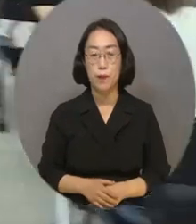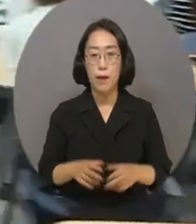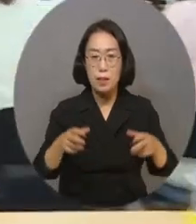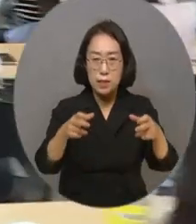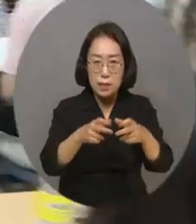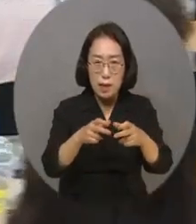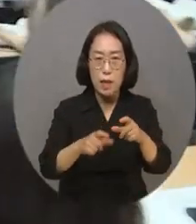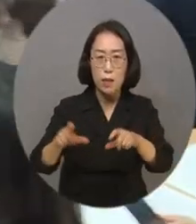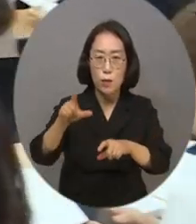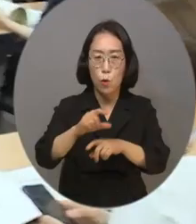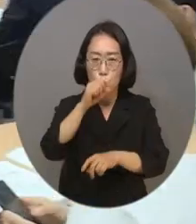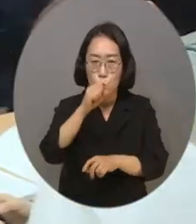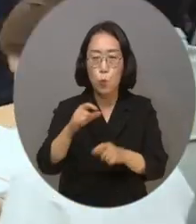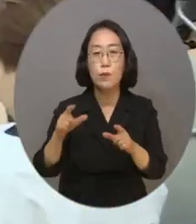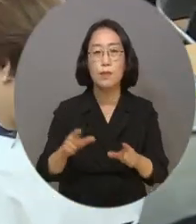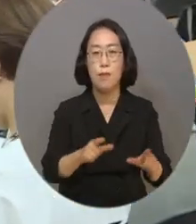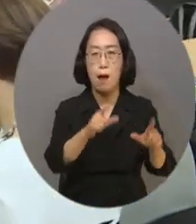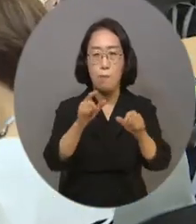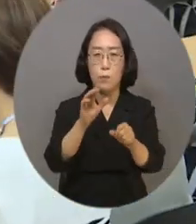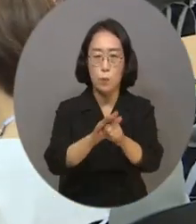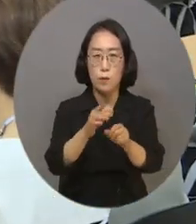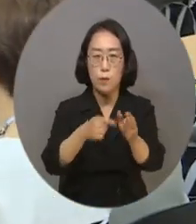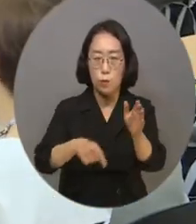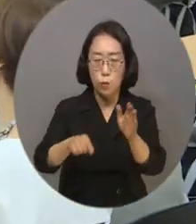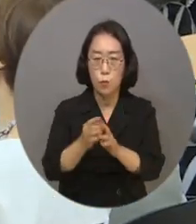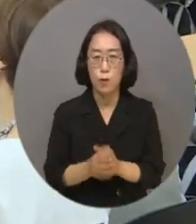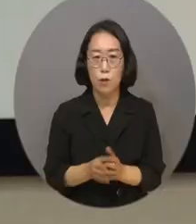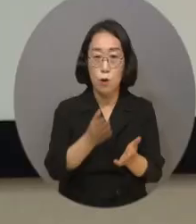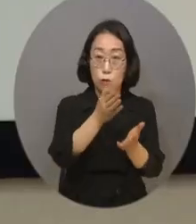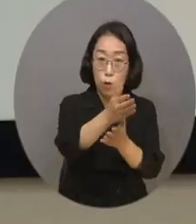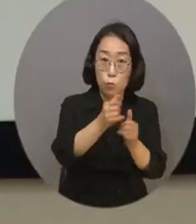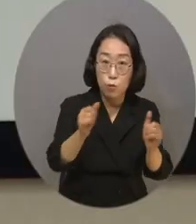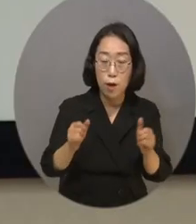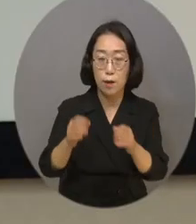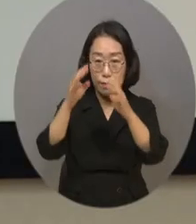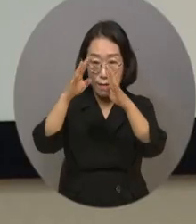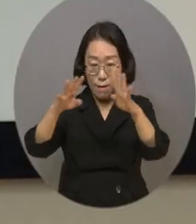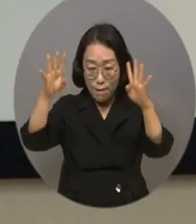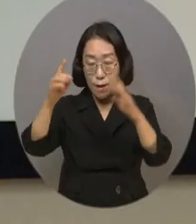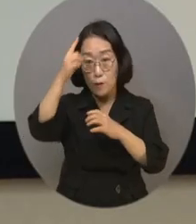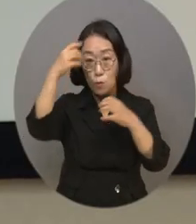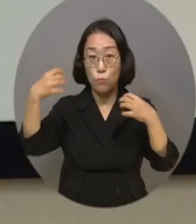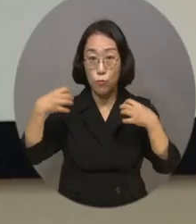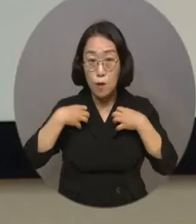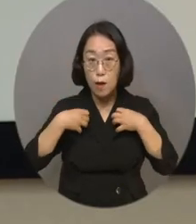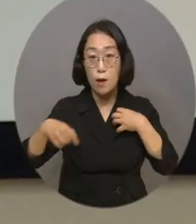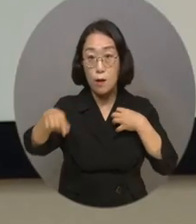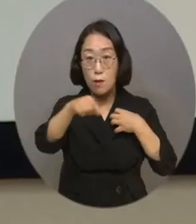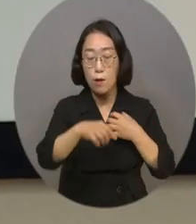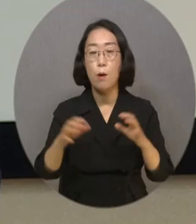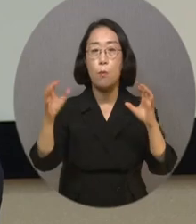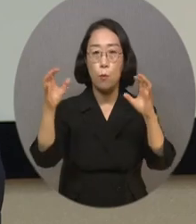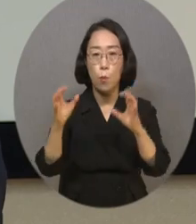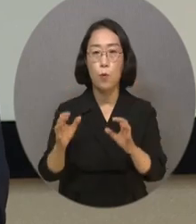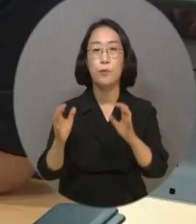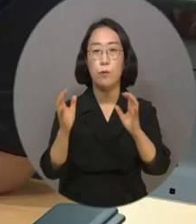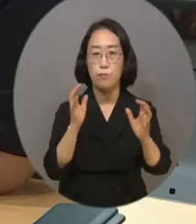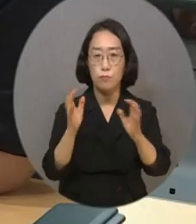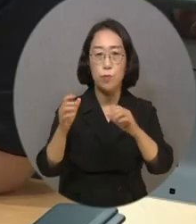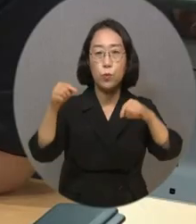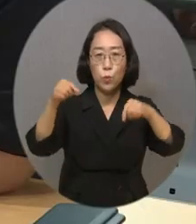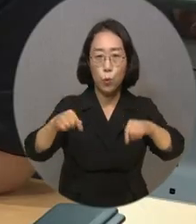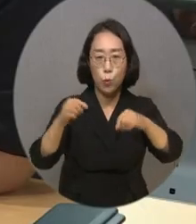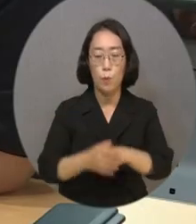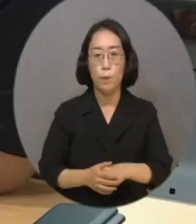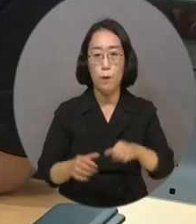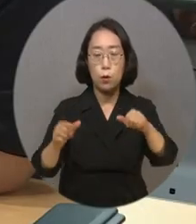장애인의 더 나은 삶을 위해 장애복지 현장의 전문가와 학계, 정부기관 관계자들이 한자리에 모였습니다.